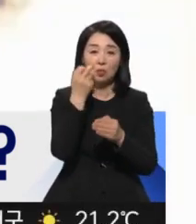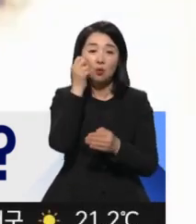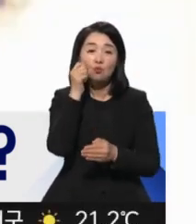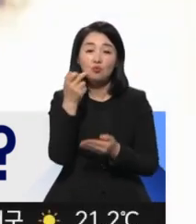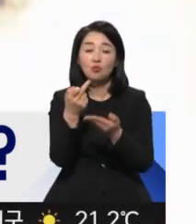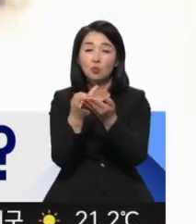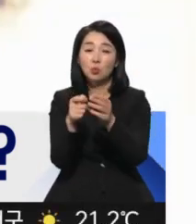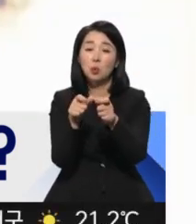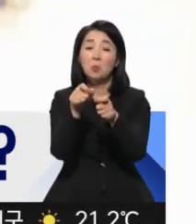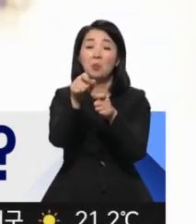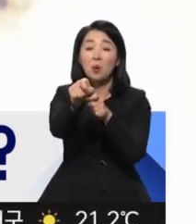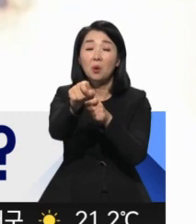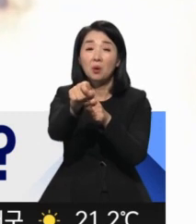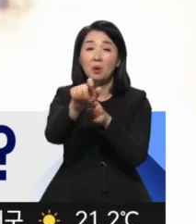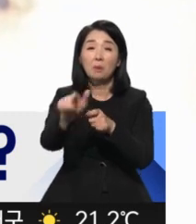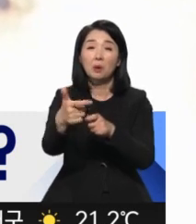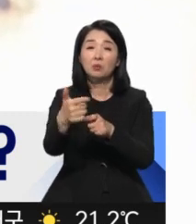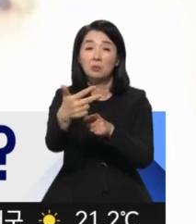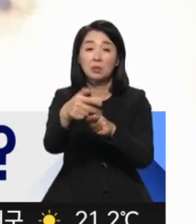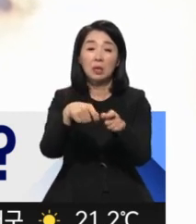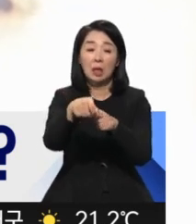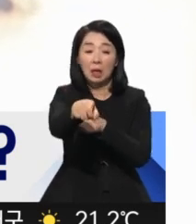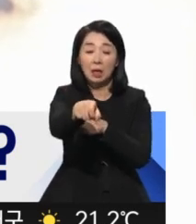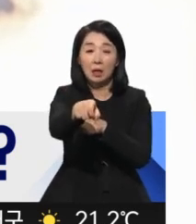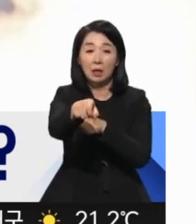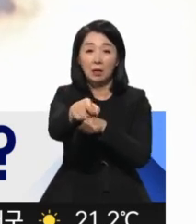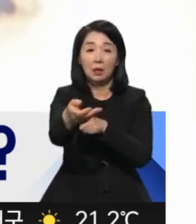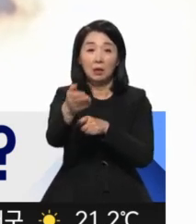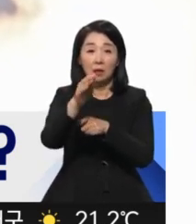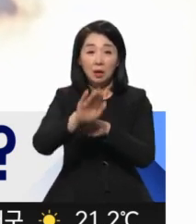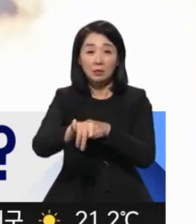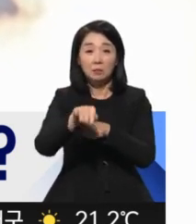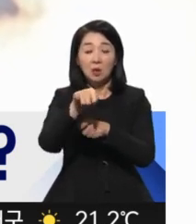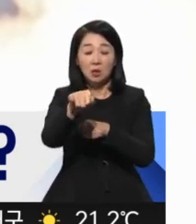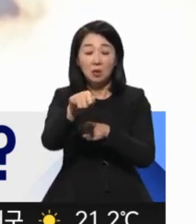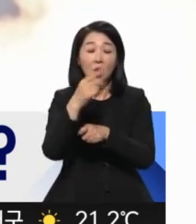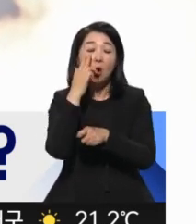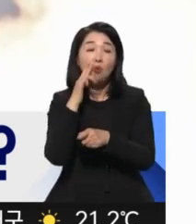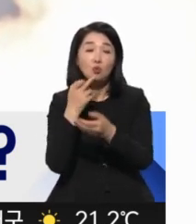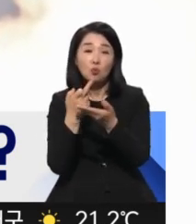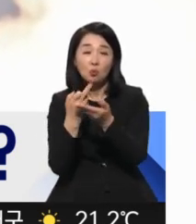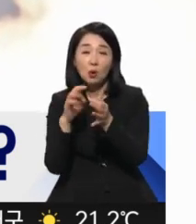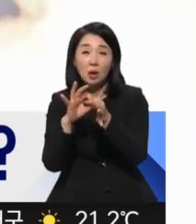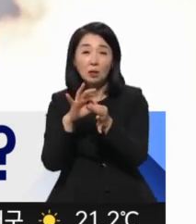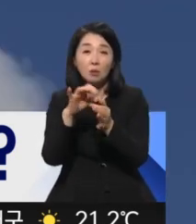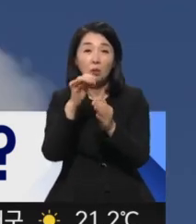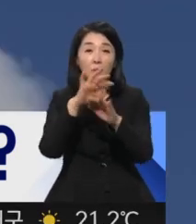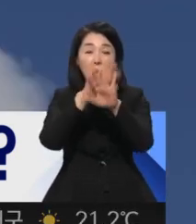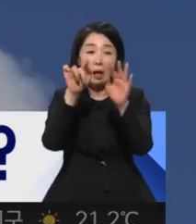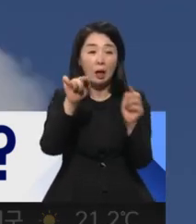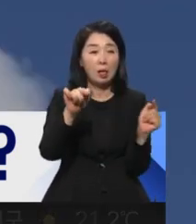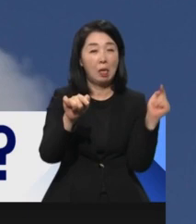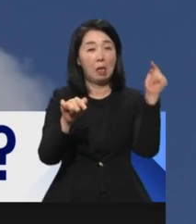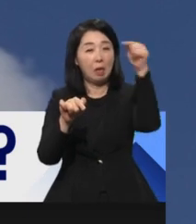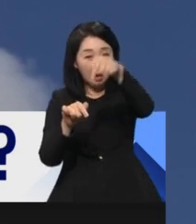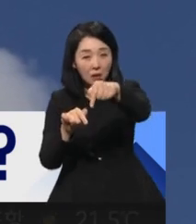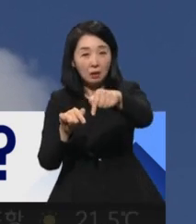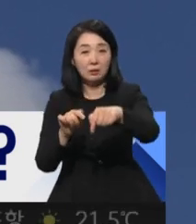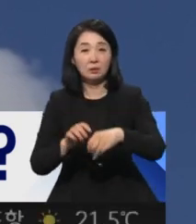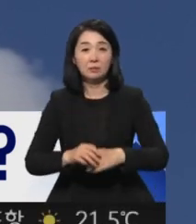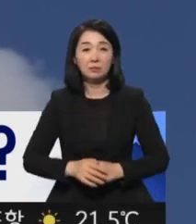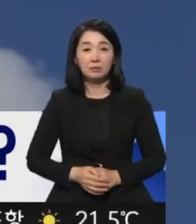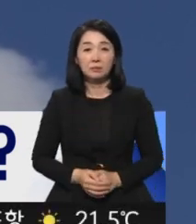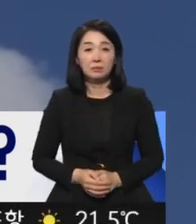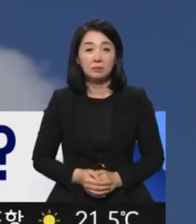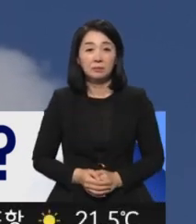울릉도에서 상당히 떨어진 지역이지만 공해상 울릉도와 가까운 공해상으로 북한이 미사일 발사를 했다.